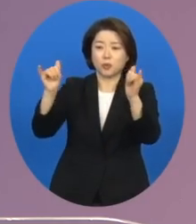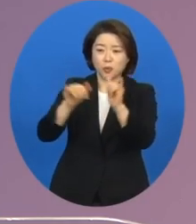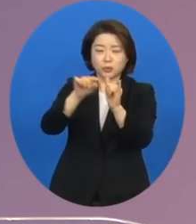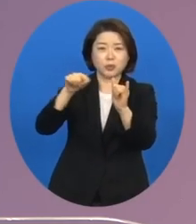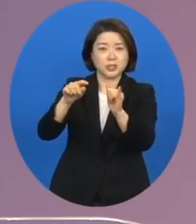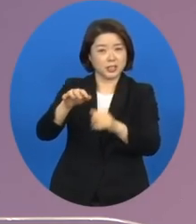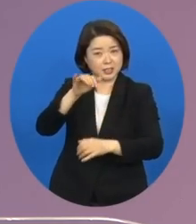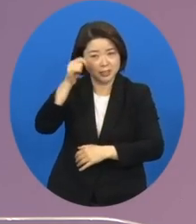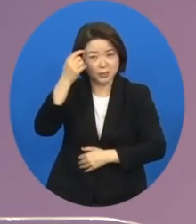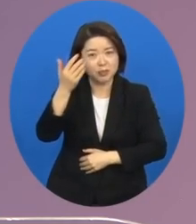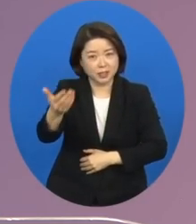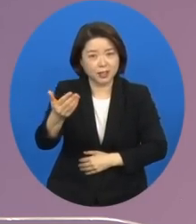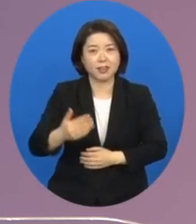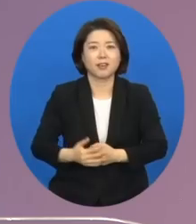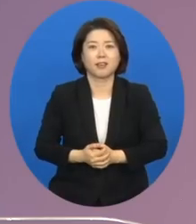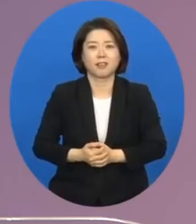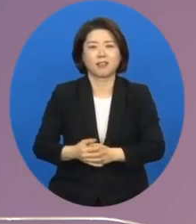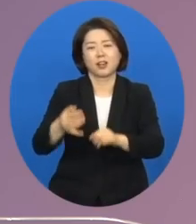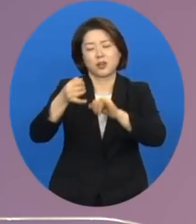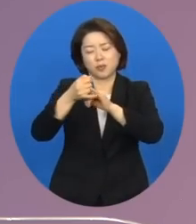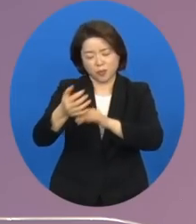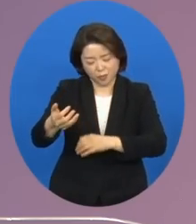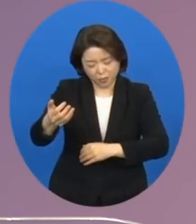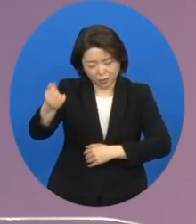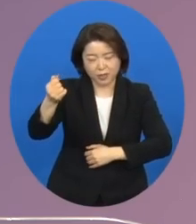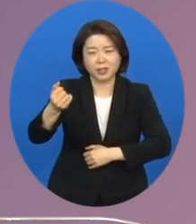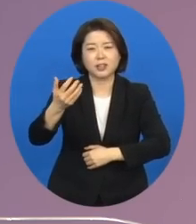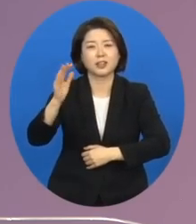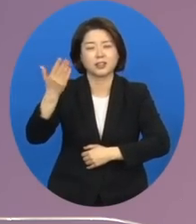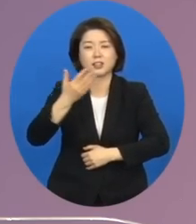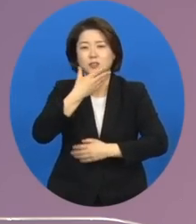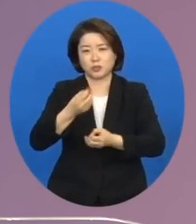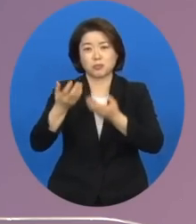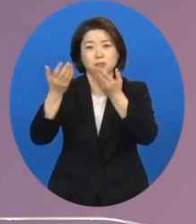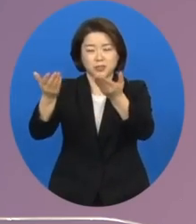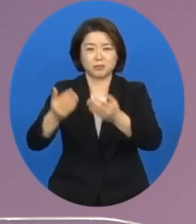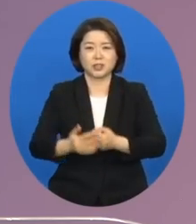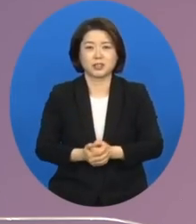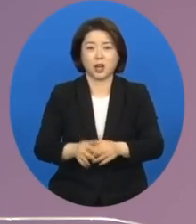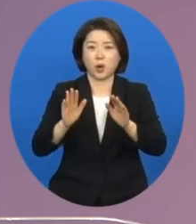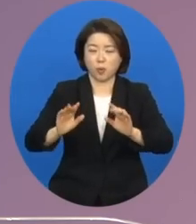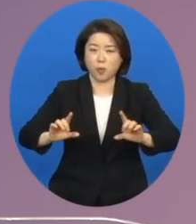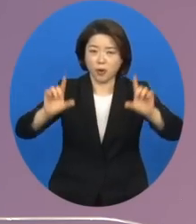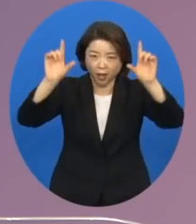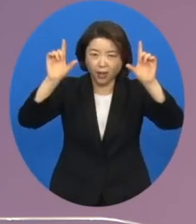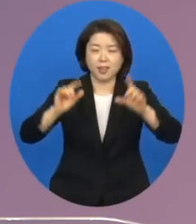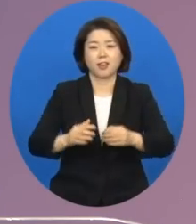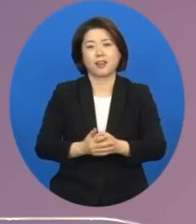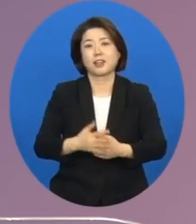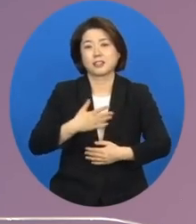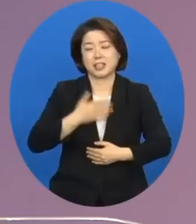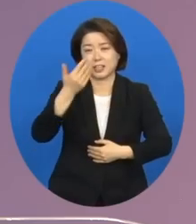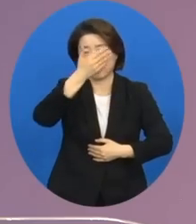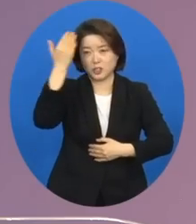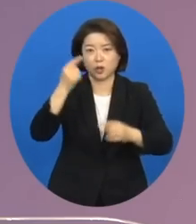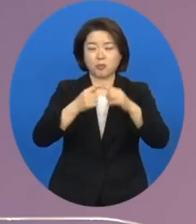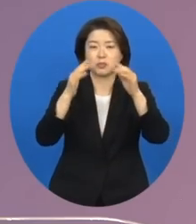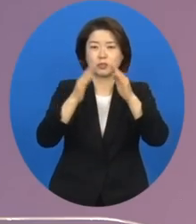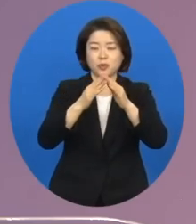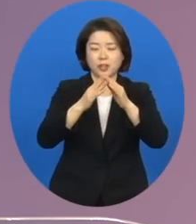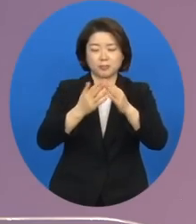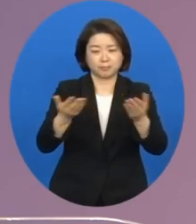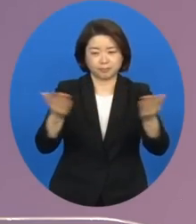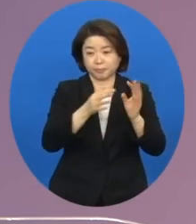얻으셨습니까 꼭 어깨 되시기를 축복합니다 올 한해 제가 젊은이교회 사역을 계속